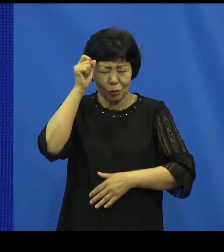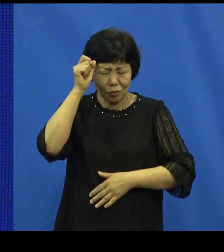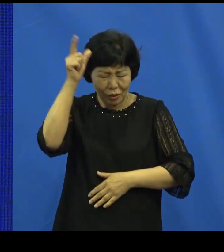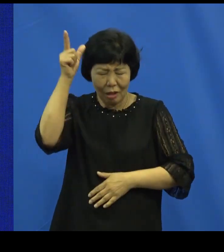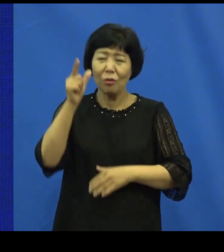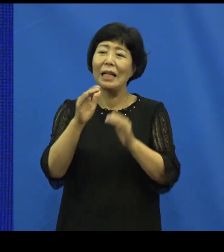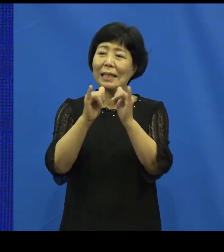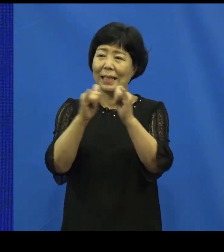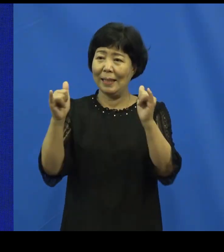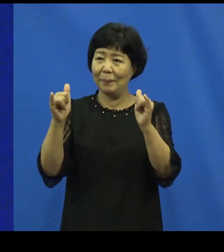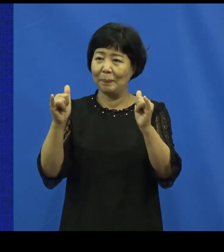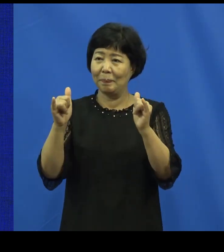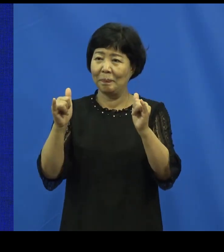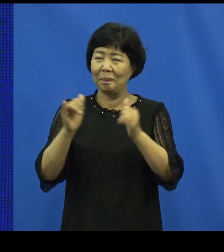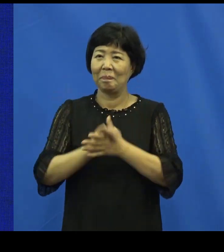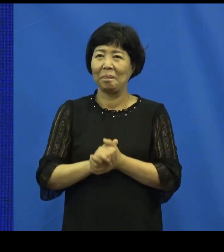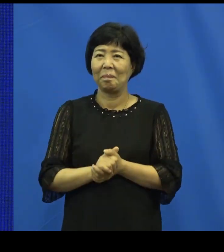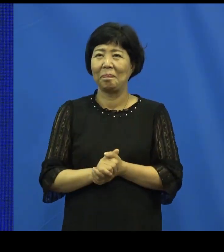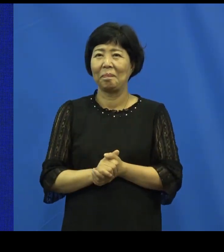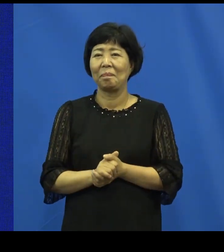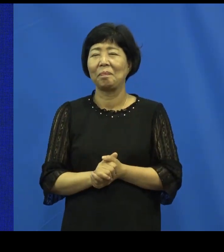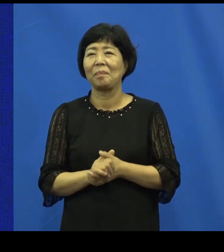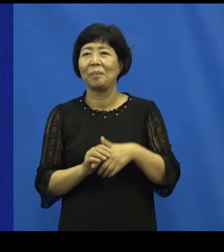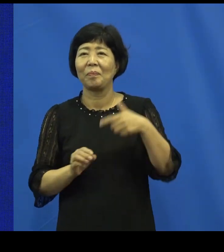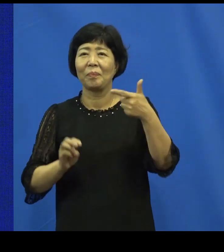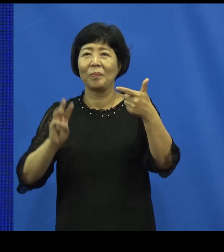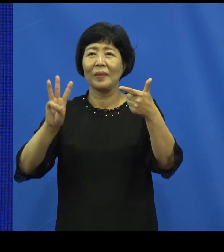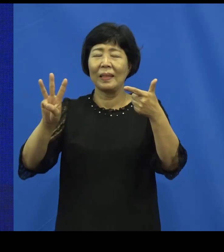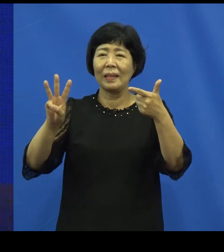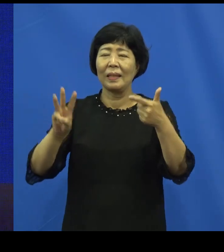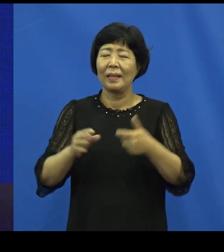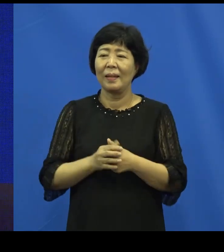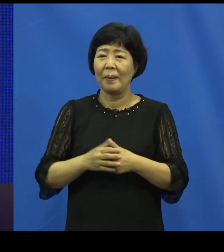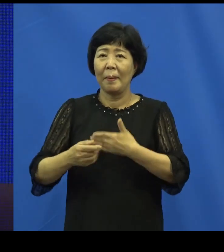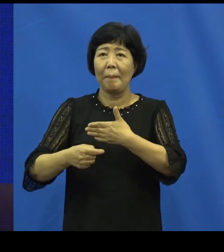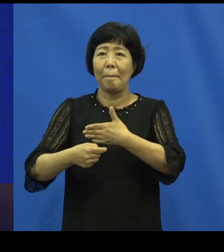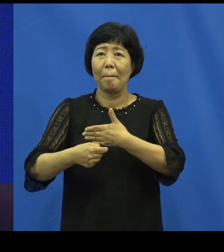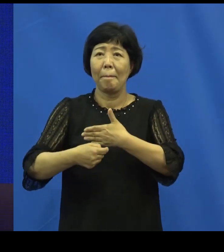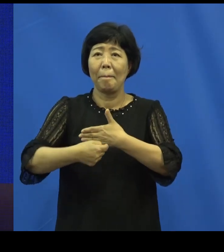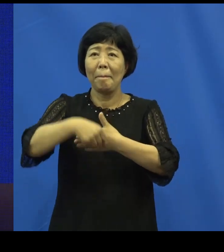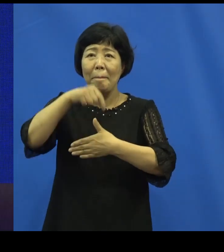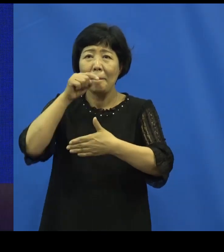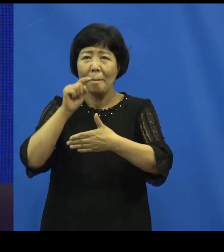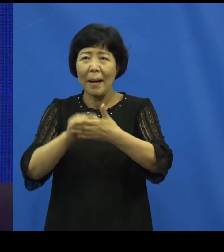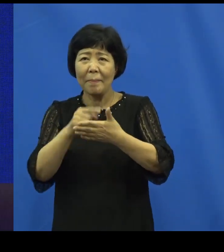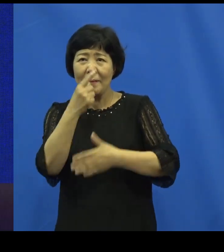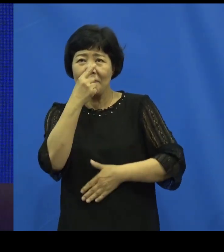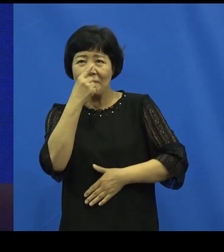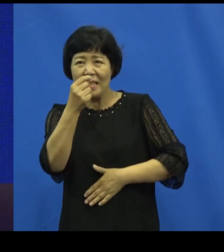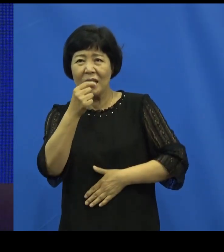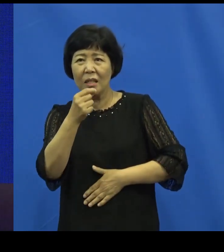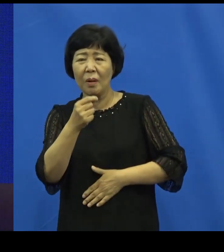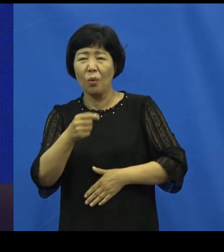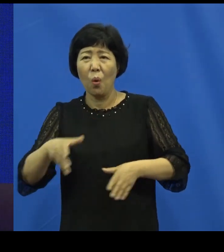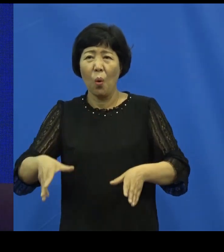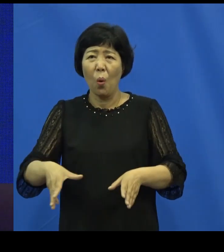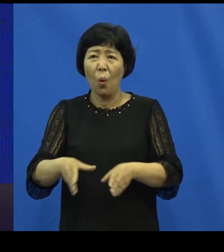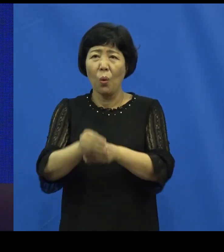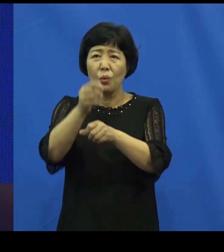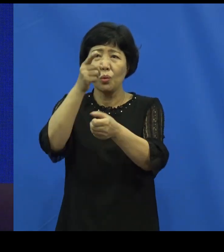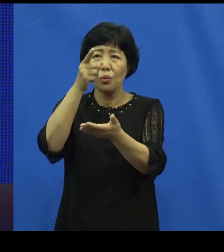사람이었어요. 3절에 보면 다니엘은 마음이 민첩하여 총리들과 고관들 위에